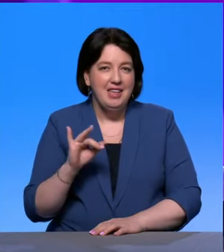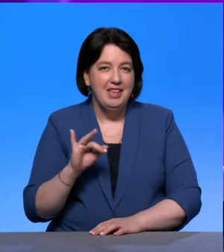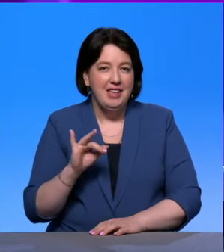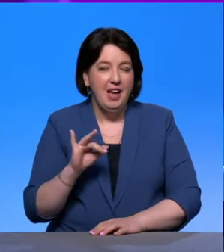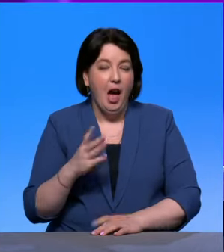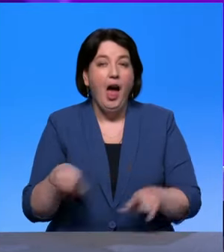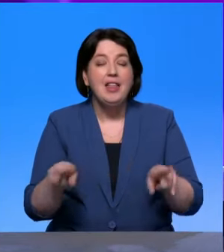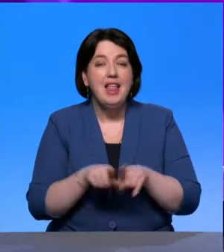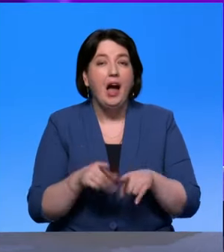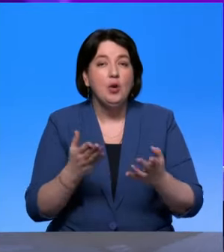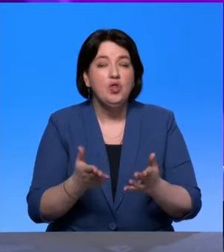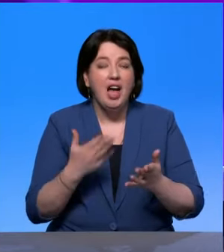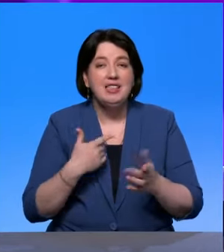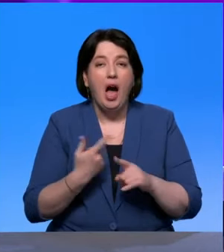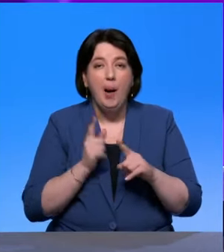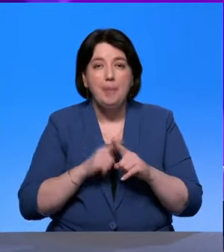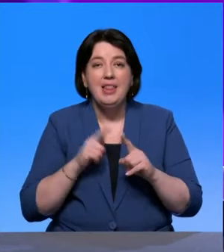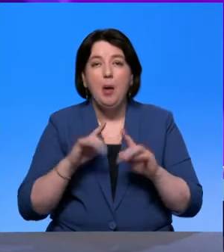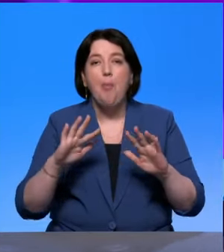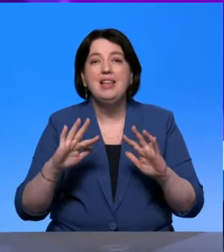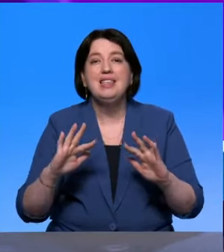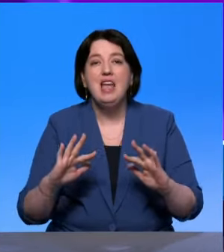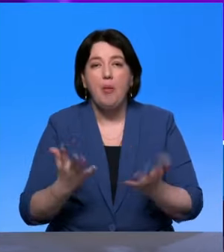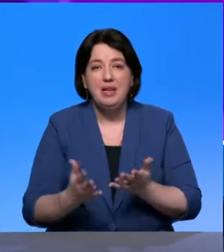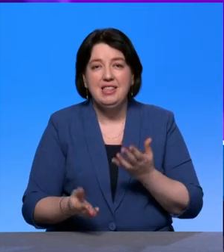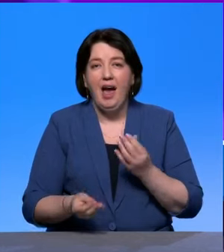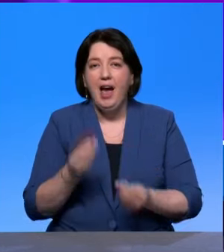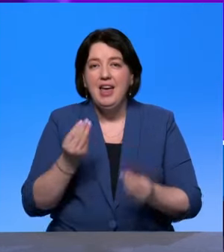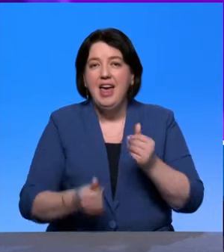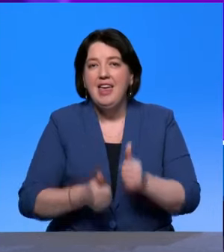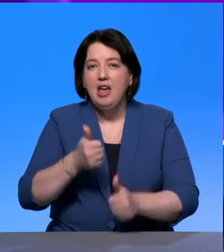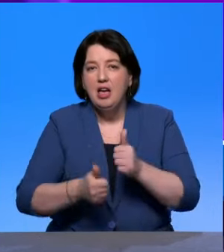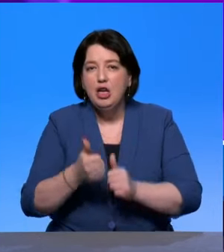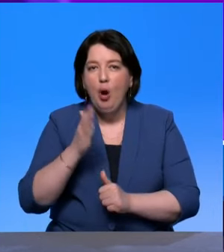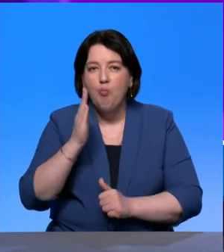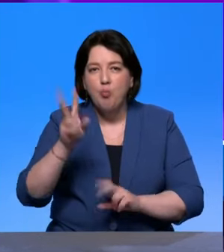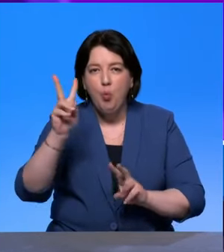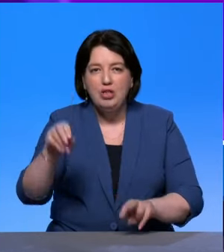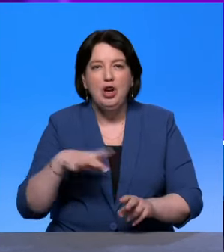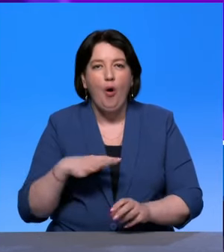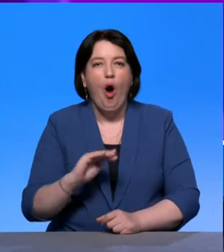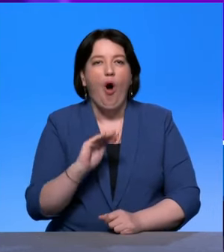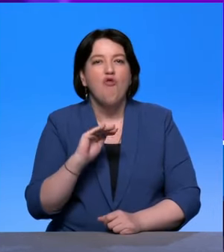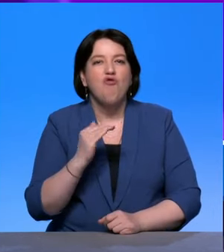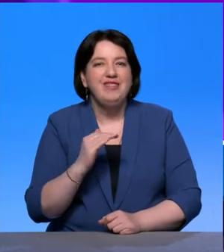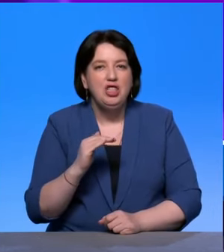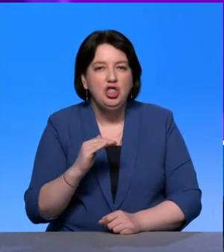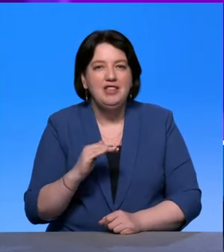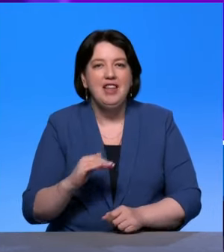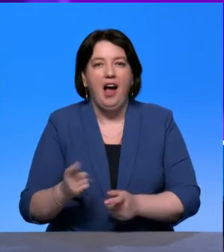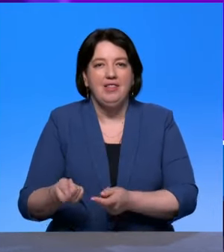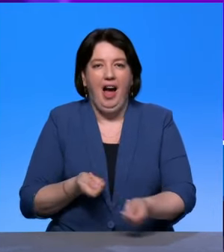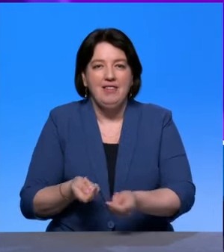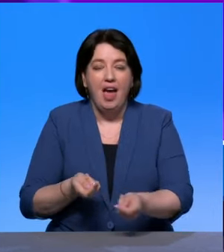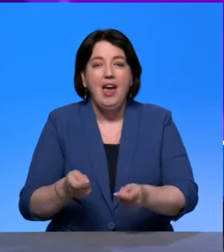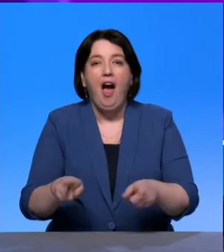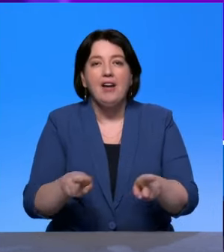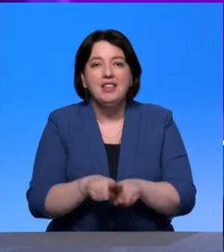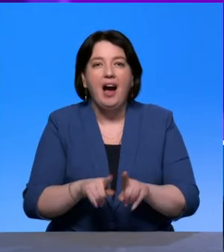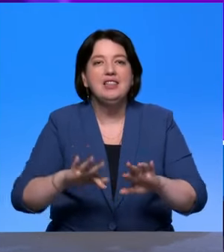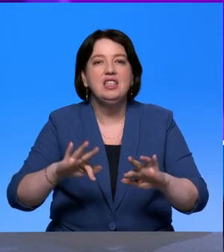Итак, друзья, вот об этом событии, о играх будущего, о фиджитал как явлении, вот давайте поговорим